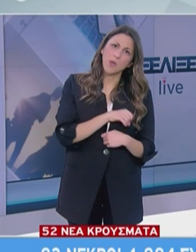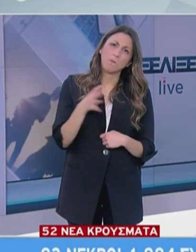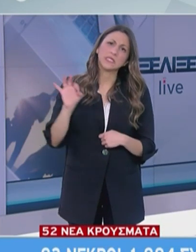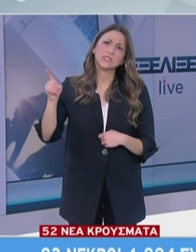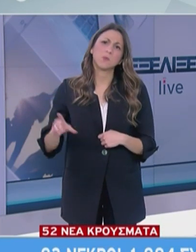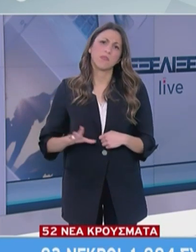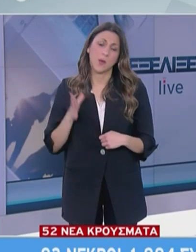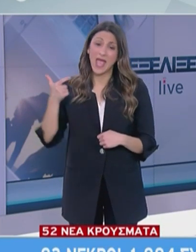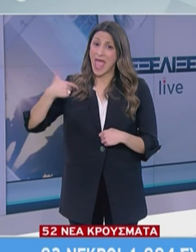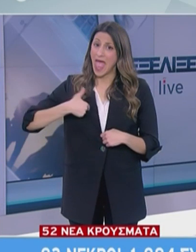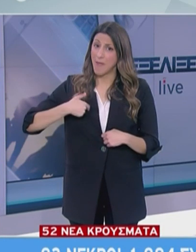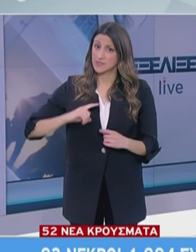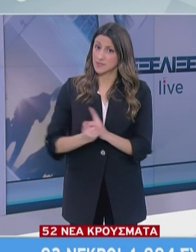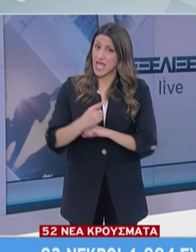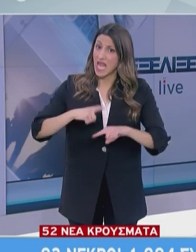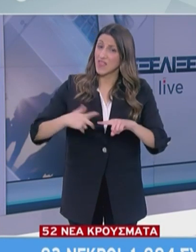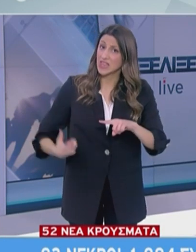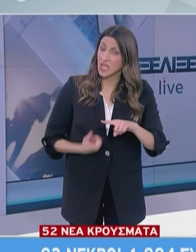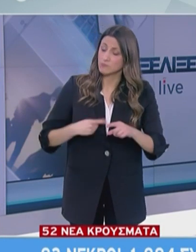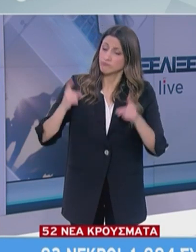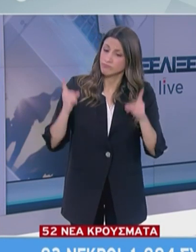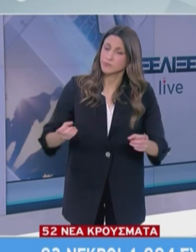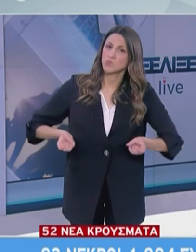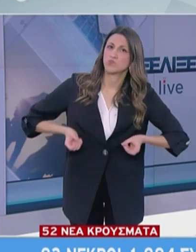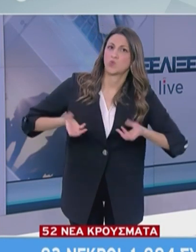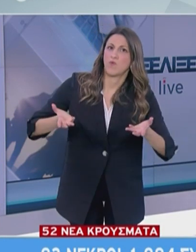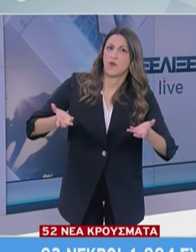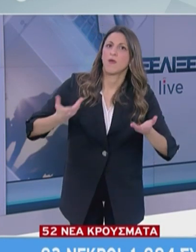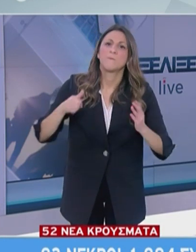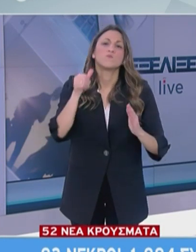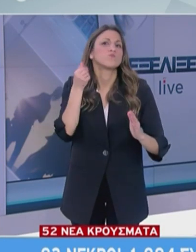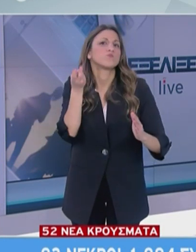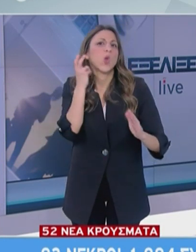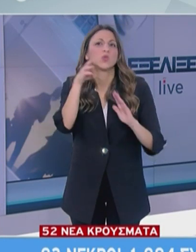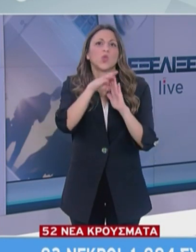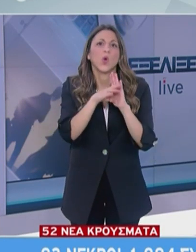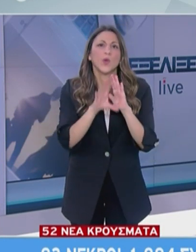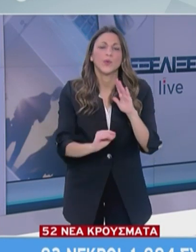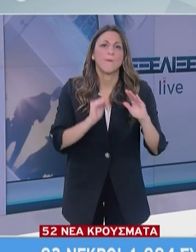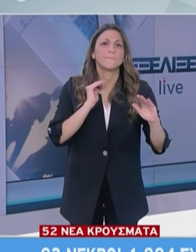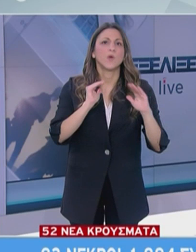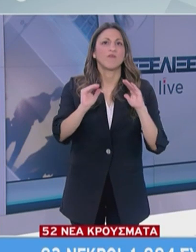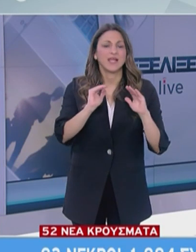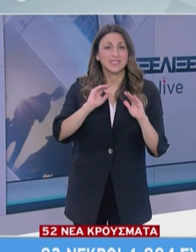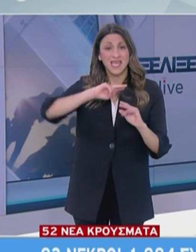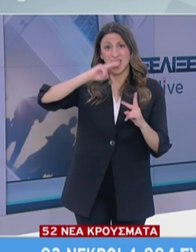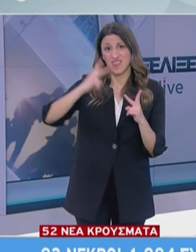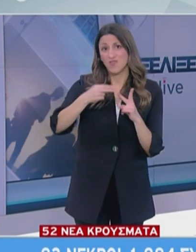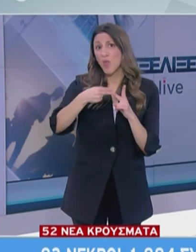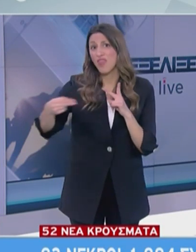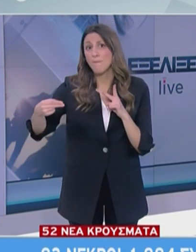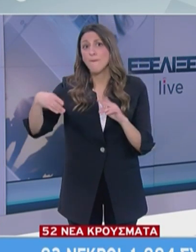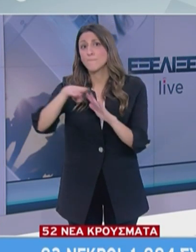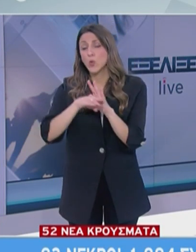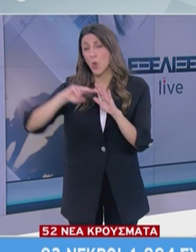αποφασίσαμε να το προσφέρουμε και παράλληλα με το πρωτόκολλο προφύλαξης προσφέραμε και ένα πρωτόκολλο μετεκθεσιακής προφύλαξης,